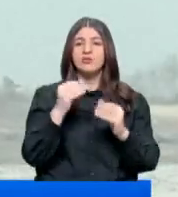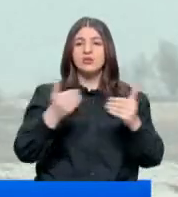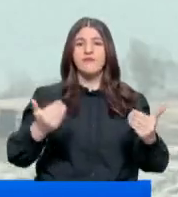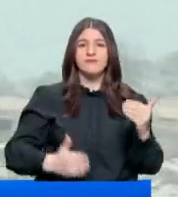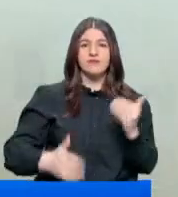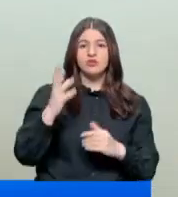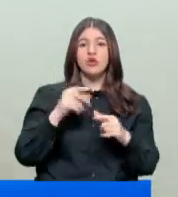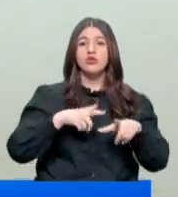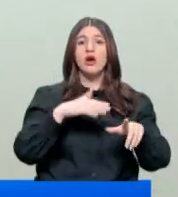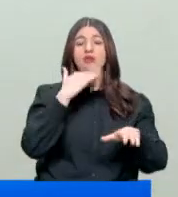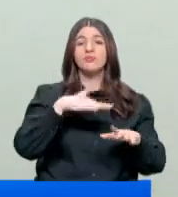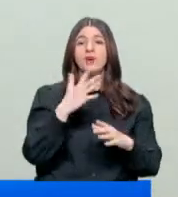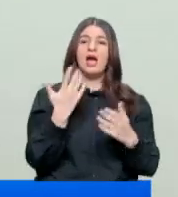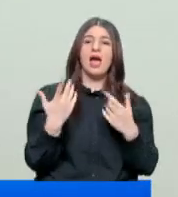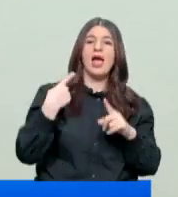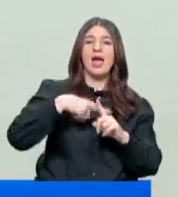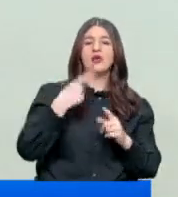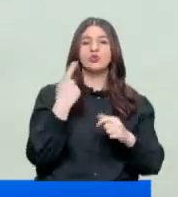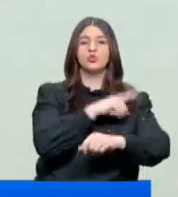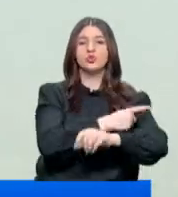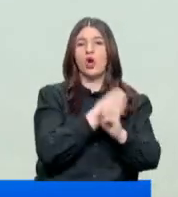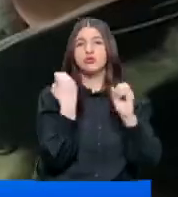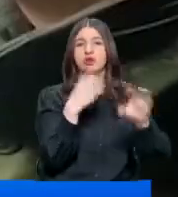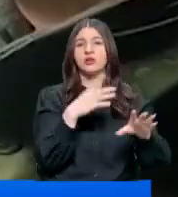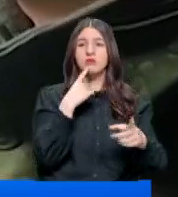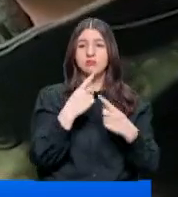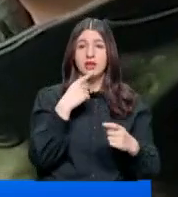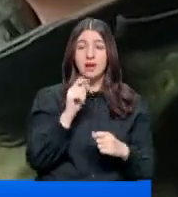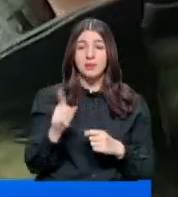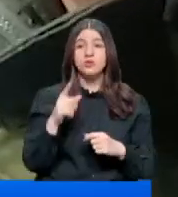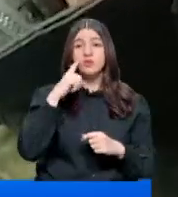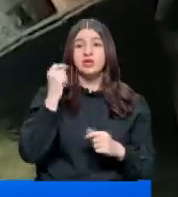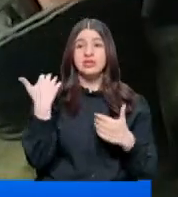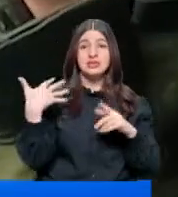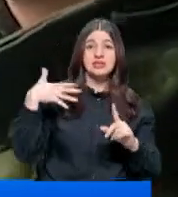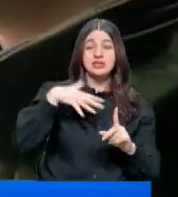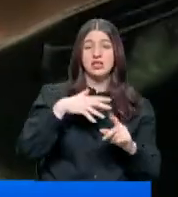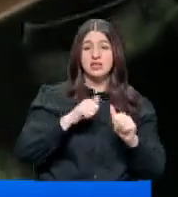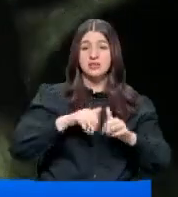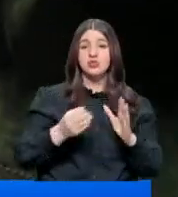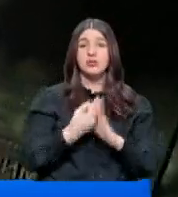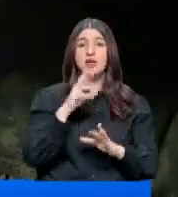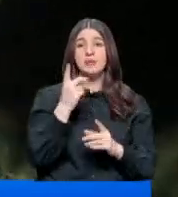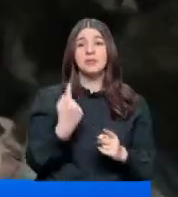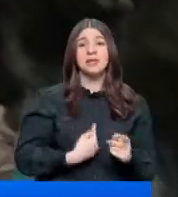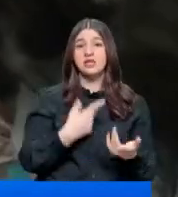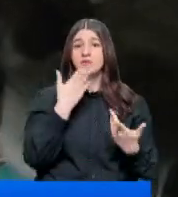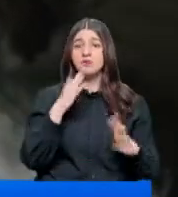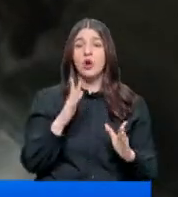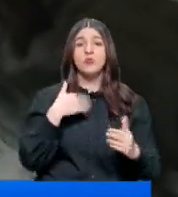Doğu Avrupa'ya takviye güç gönderilmesine ilişkin de konuşan genel sekreter, Ukrayna'ya saldırı sistemleri kurmak gibi bir niyetimiz